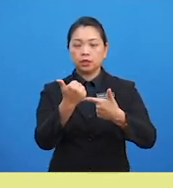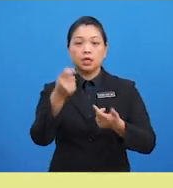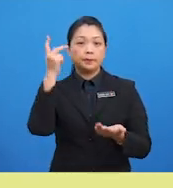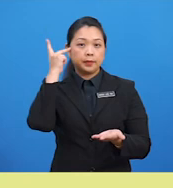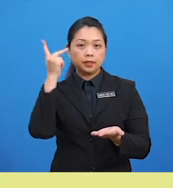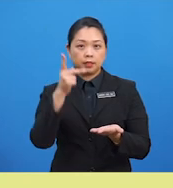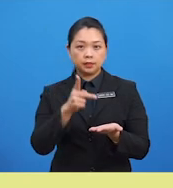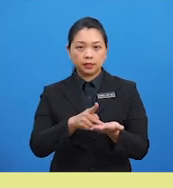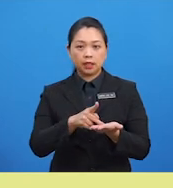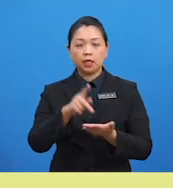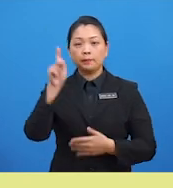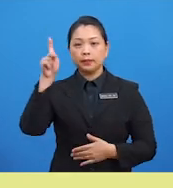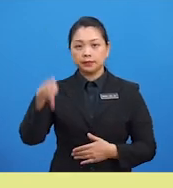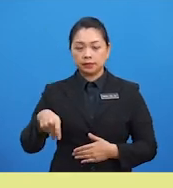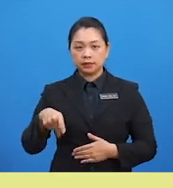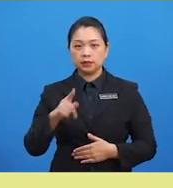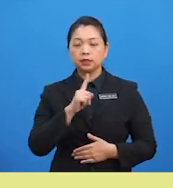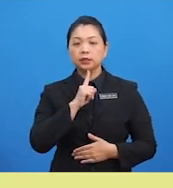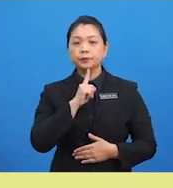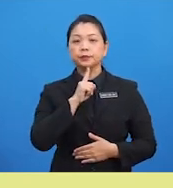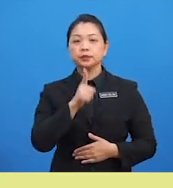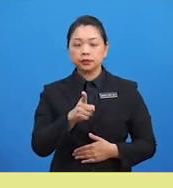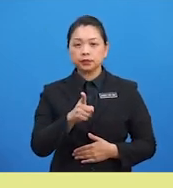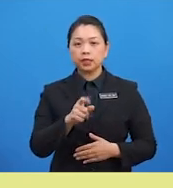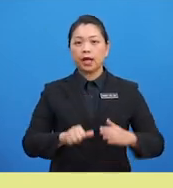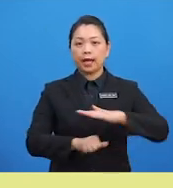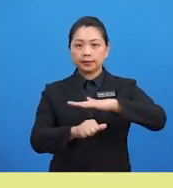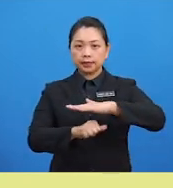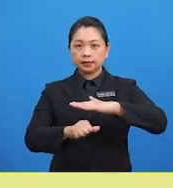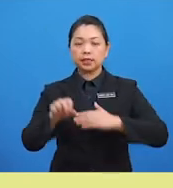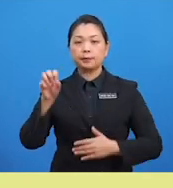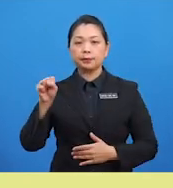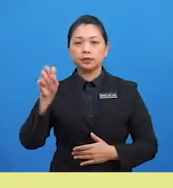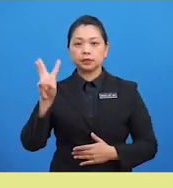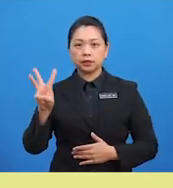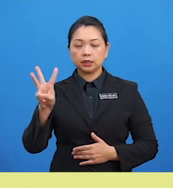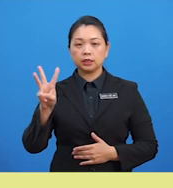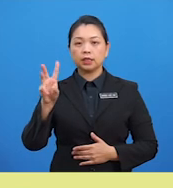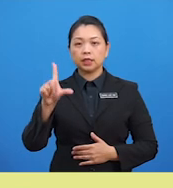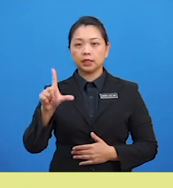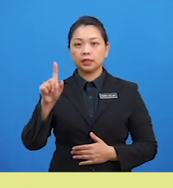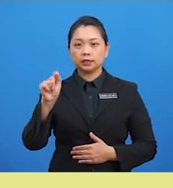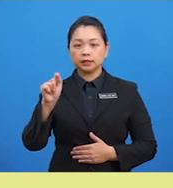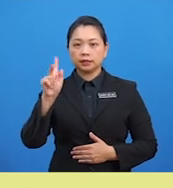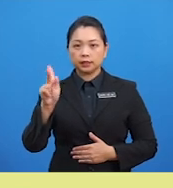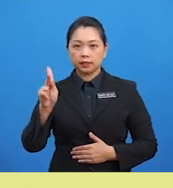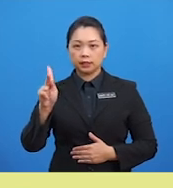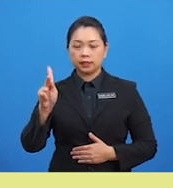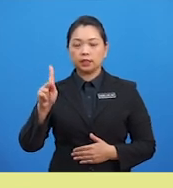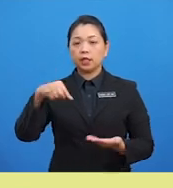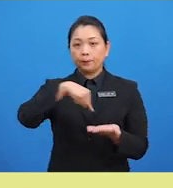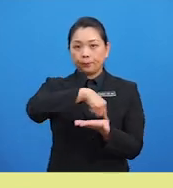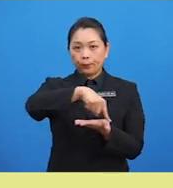mengenal pasti perintah asas perisian lukisan terbantu